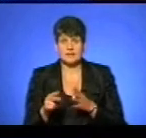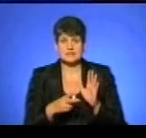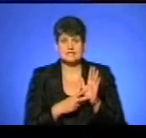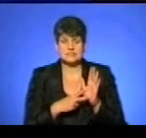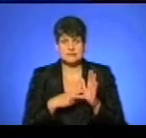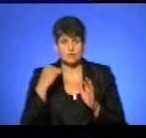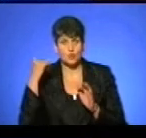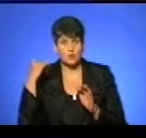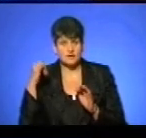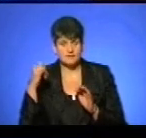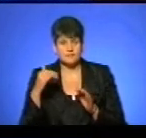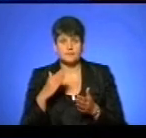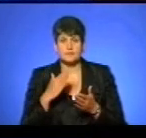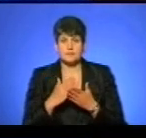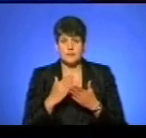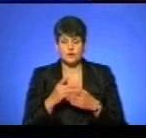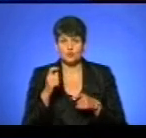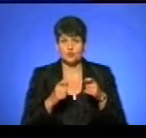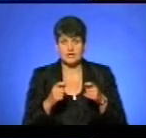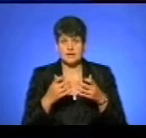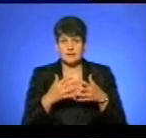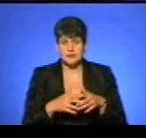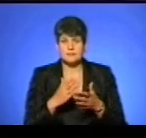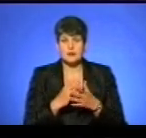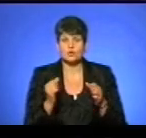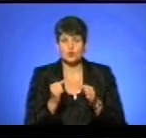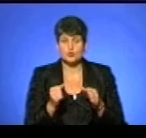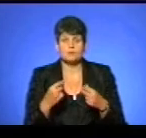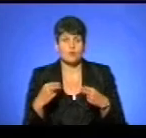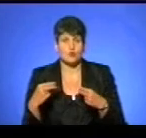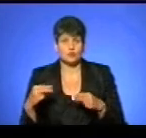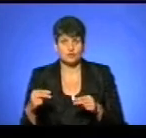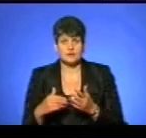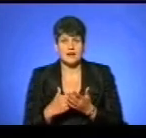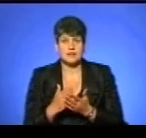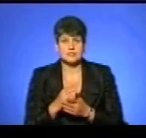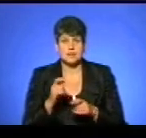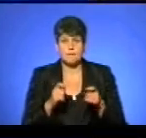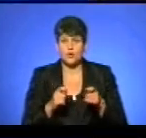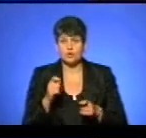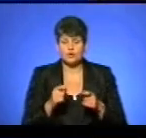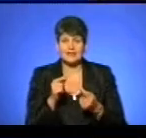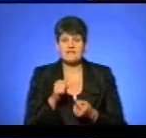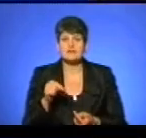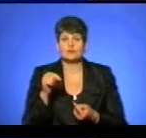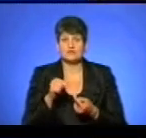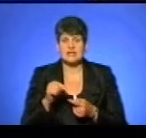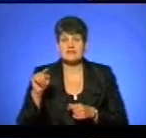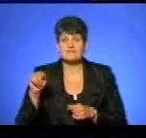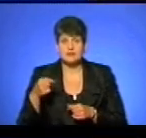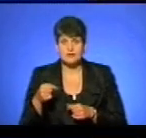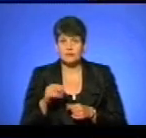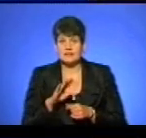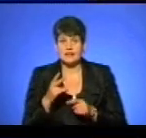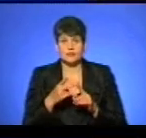корів і мають доїльний апарат, мають охолоджують, продають якісне молоко, яке відповідає всім вимогам і не другим